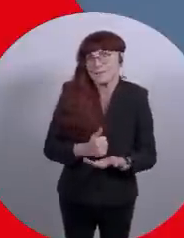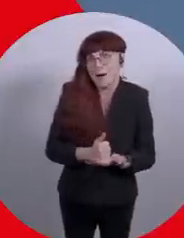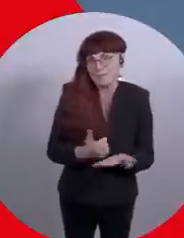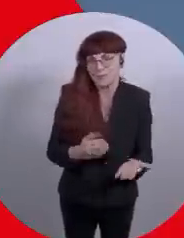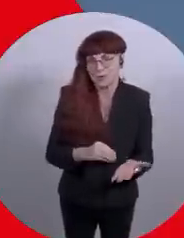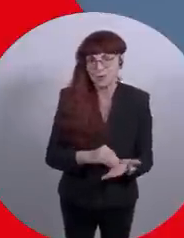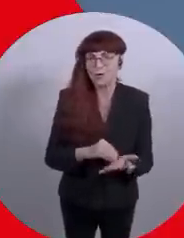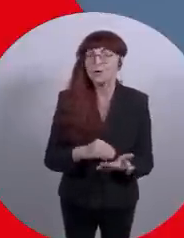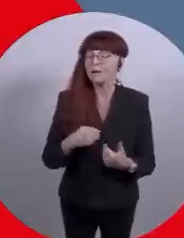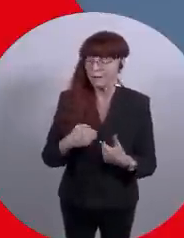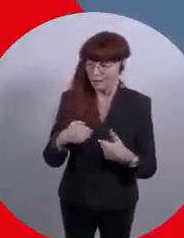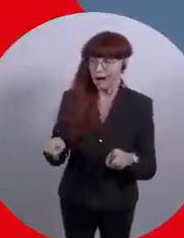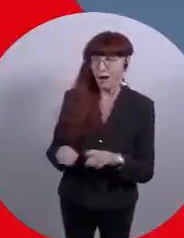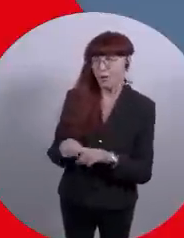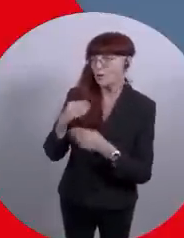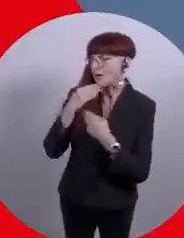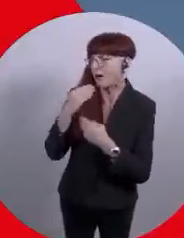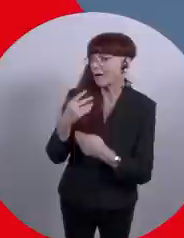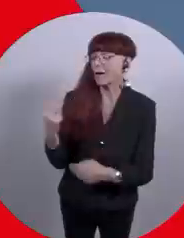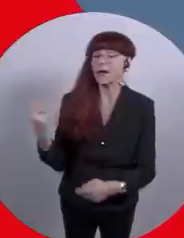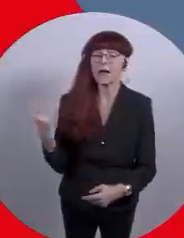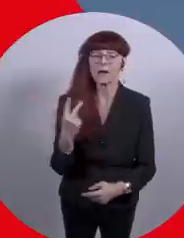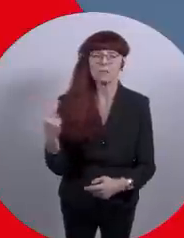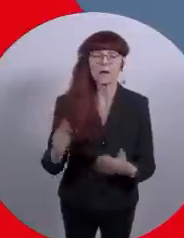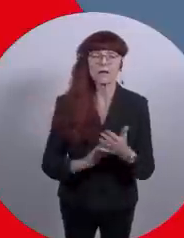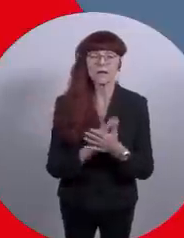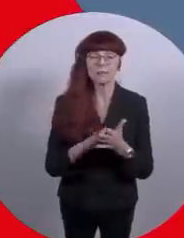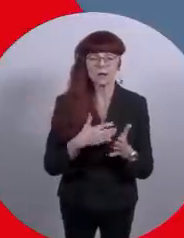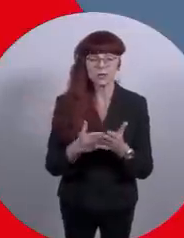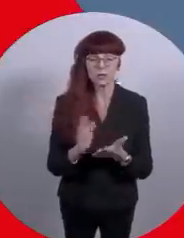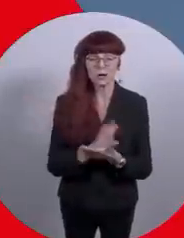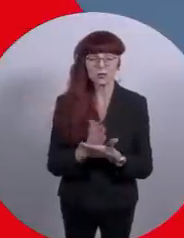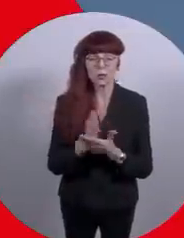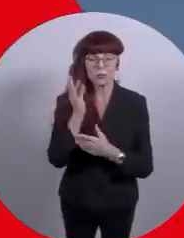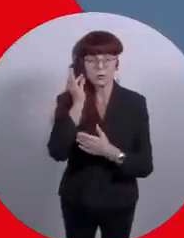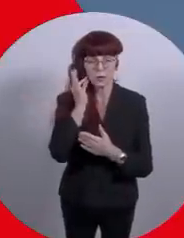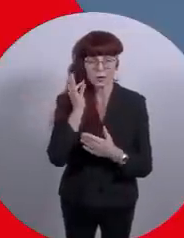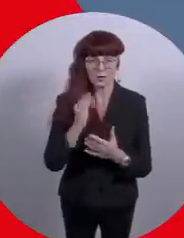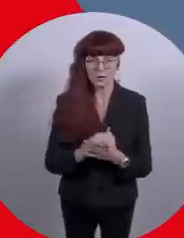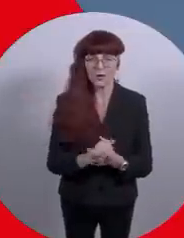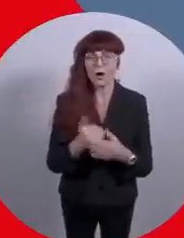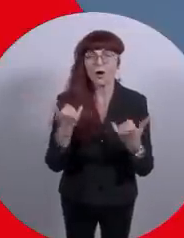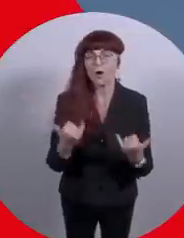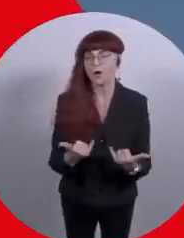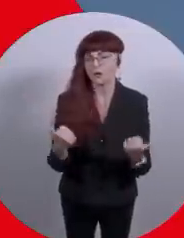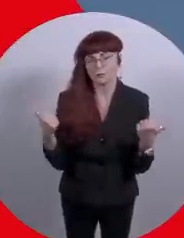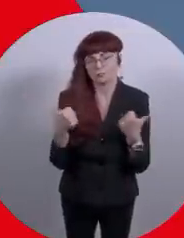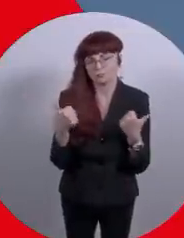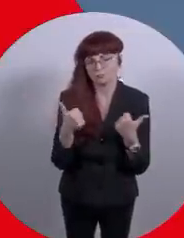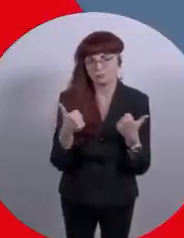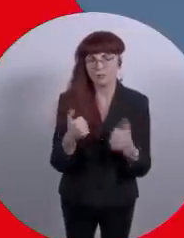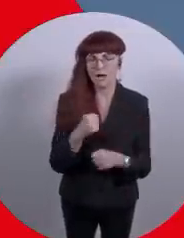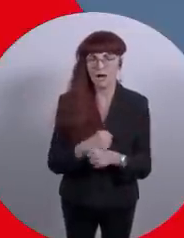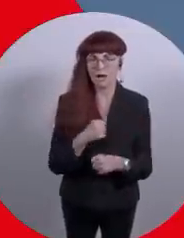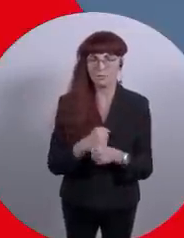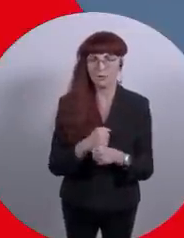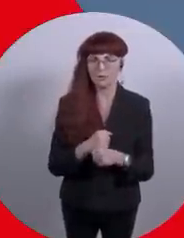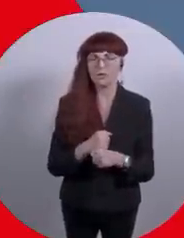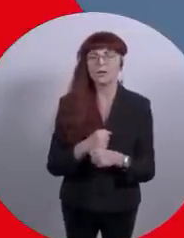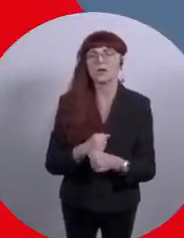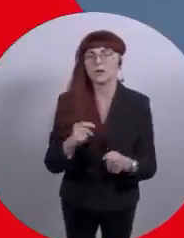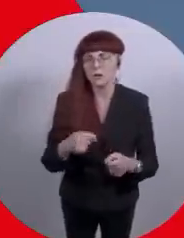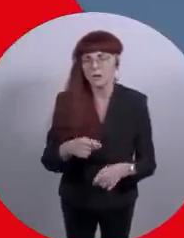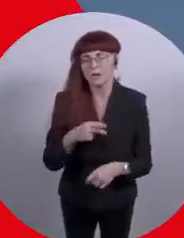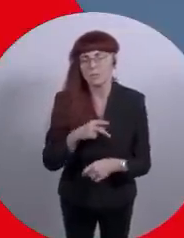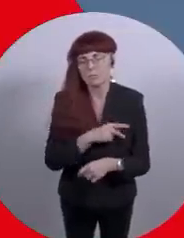meiner Seite an die beiden gebärdensprachendolmetscherinnen die auch heute fantastische Arbeit leisten Patricia Brück